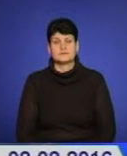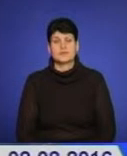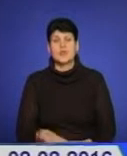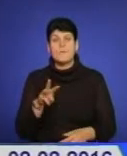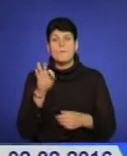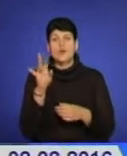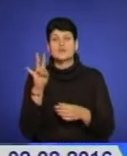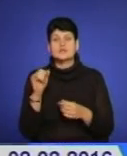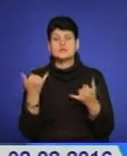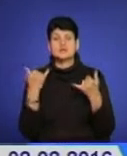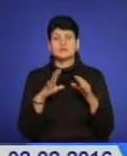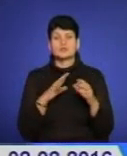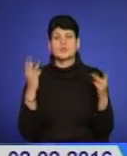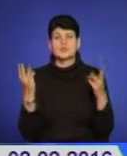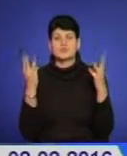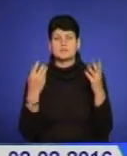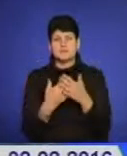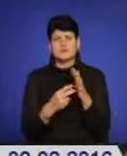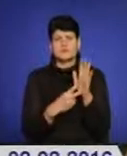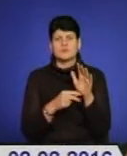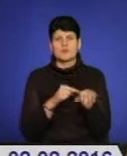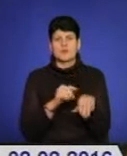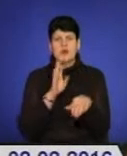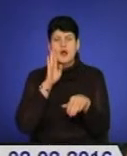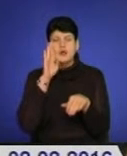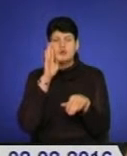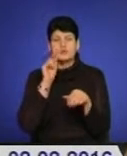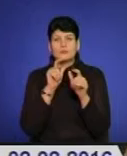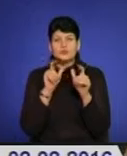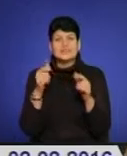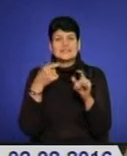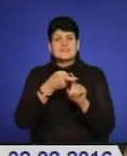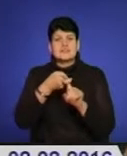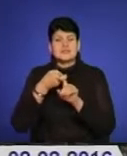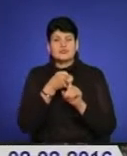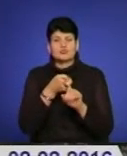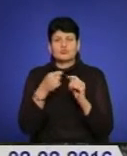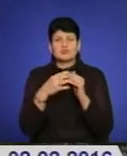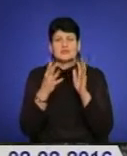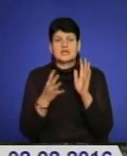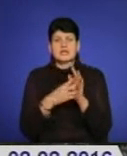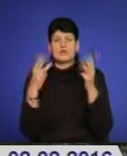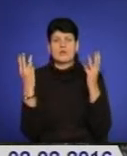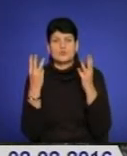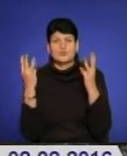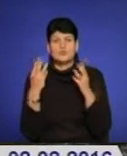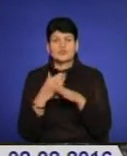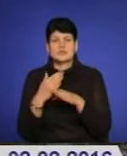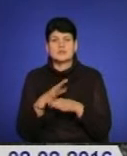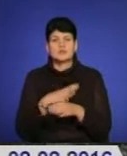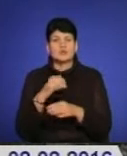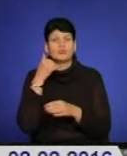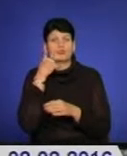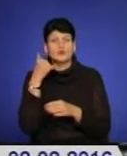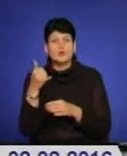У Монастирицьках сьогодні сталася пожежа. Близько 7 години ранку на пункт зв'язку 19-ї державно-пожежної рятувальної частини надійшло повідомлення